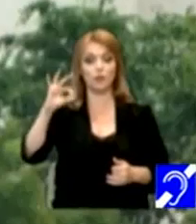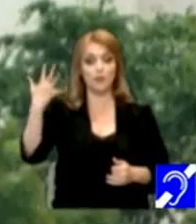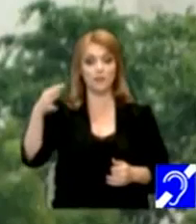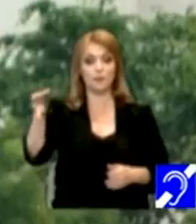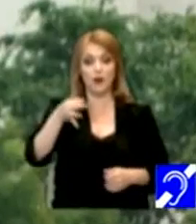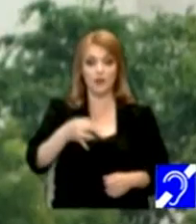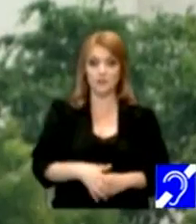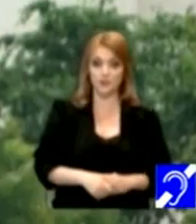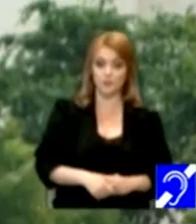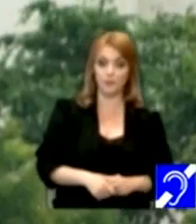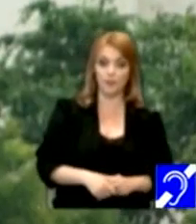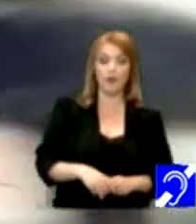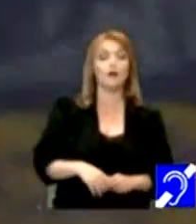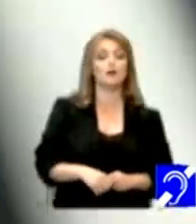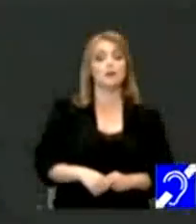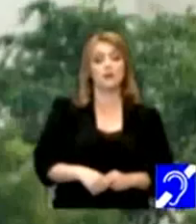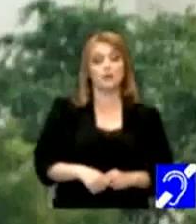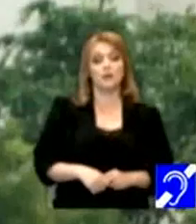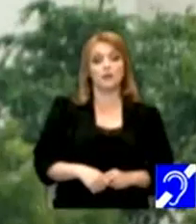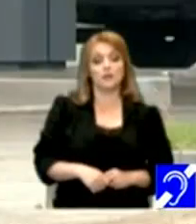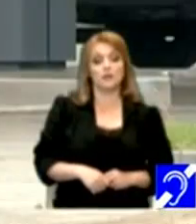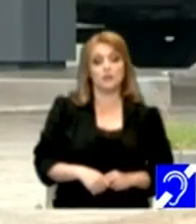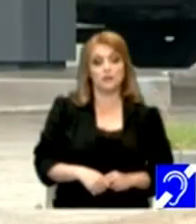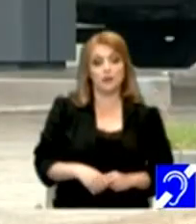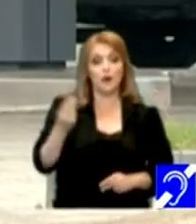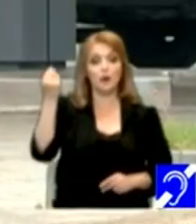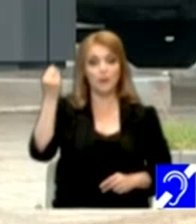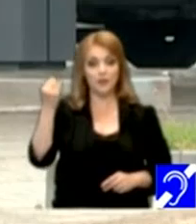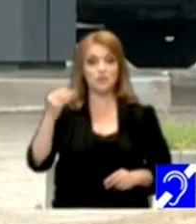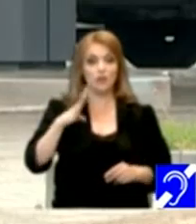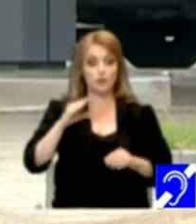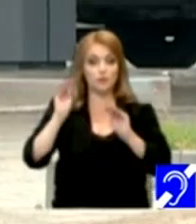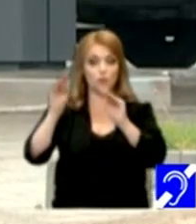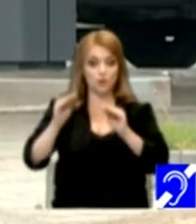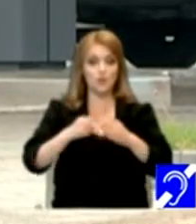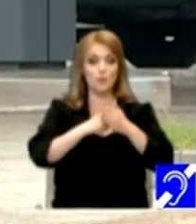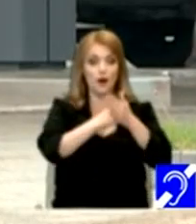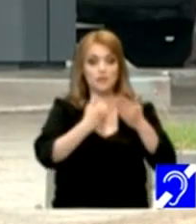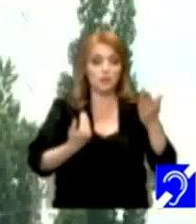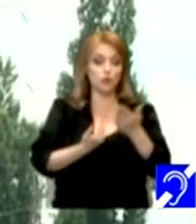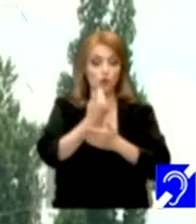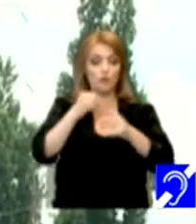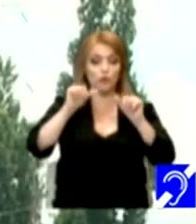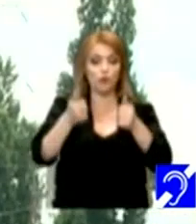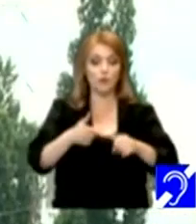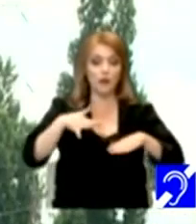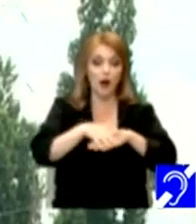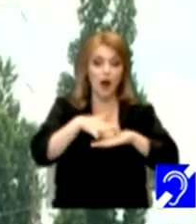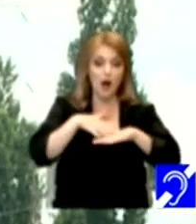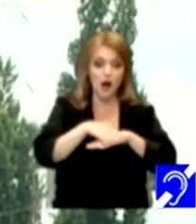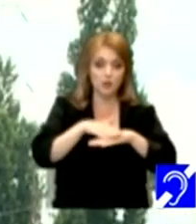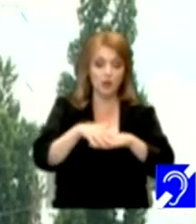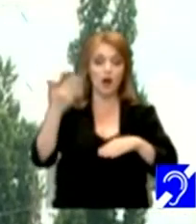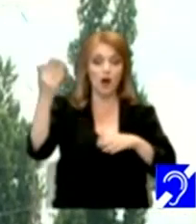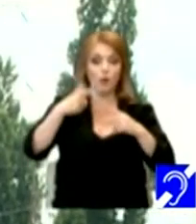litru de motorină 16 lei și 38 de bani. Prețurile au fost stabilite în baza noii metodologii de calcul a ANRE,